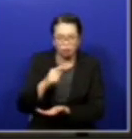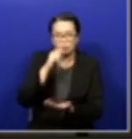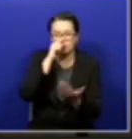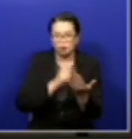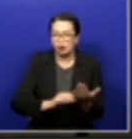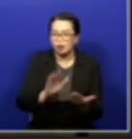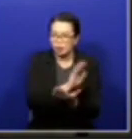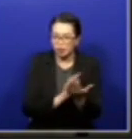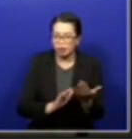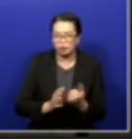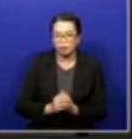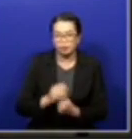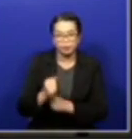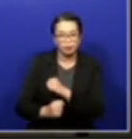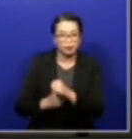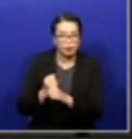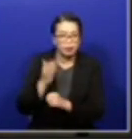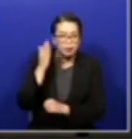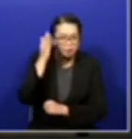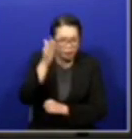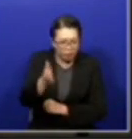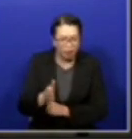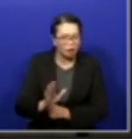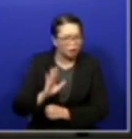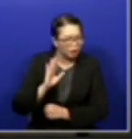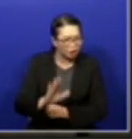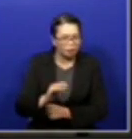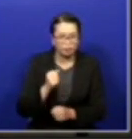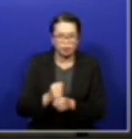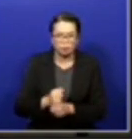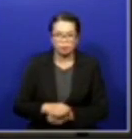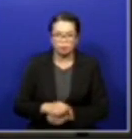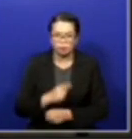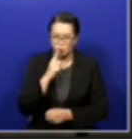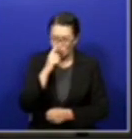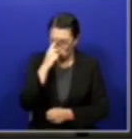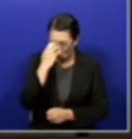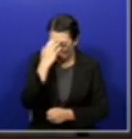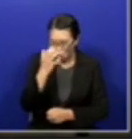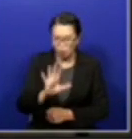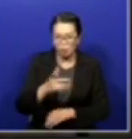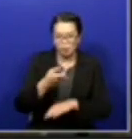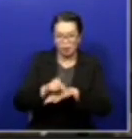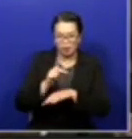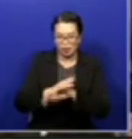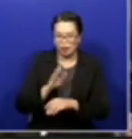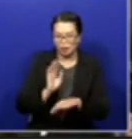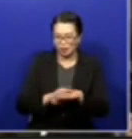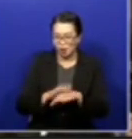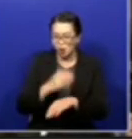ปีหน้าอย่าทำให้ดี ท่านพิเชษฐ์อย่าดุเกินไปเดี๋ยว เท่านี้แล้วครับท่านประธานครับ